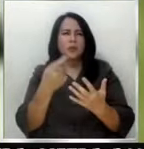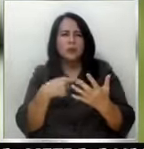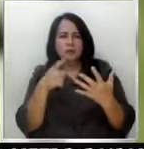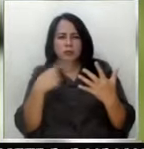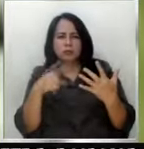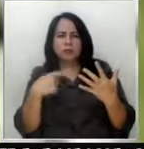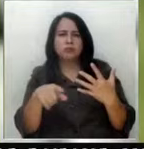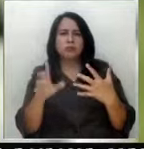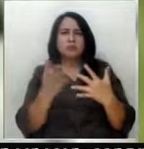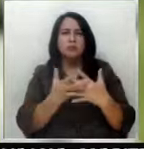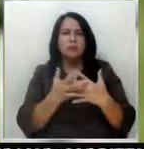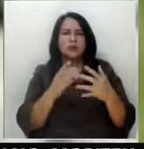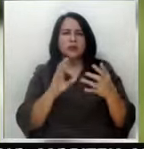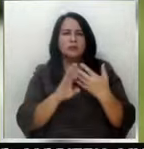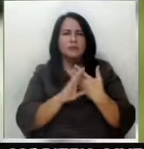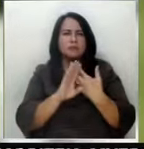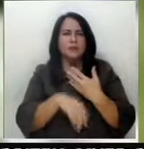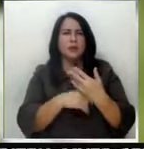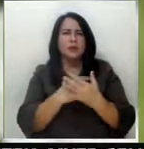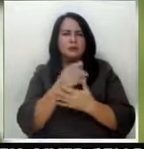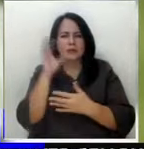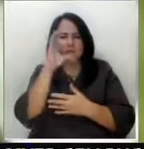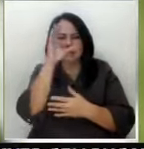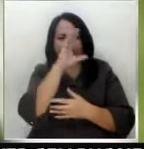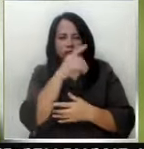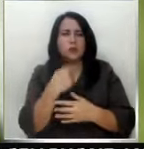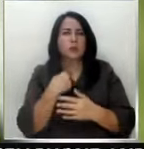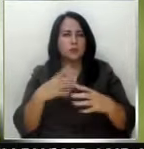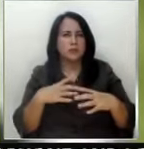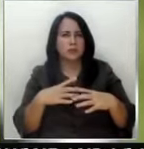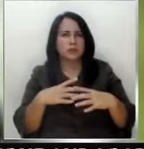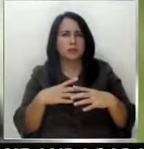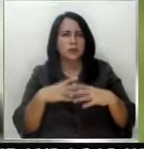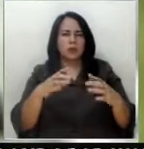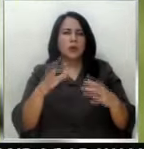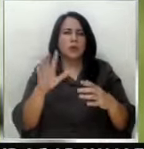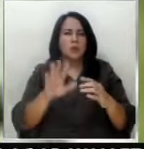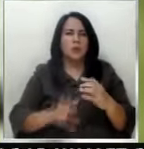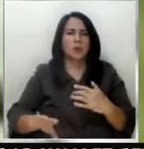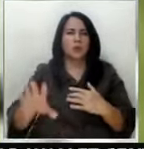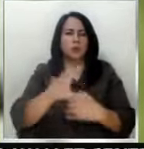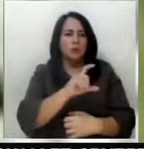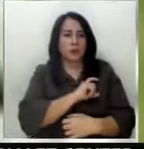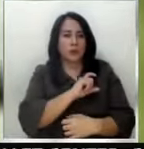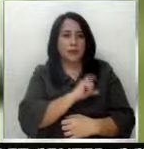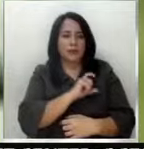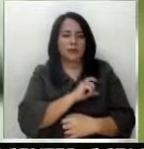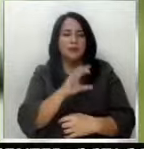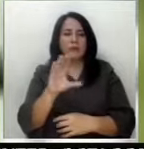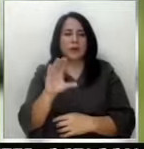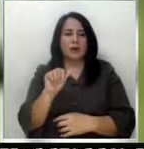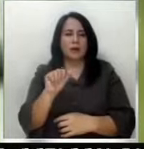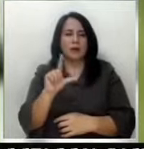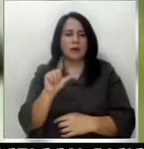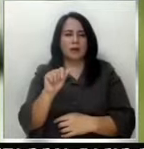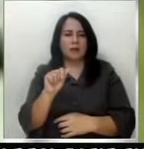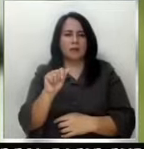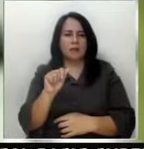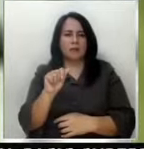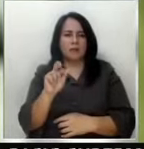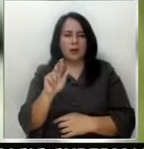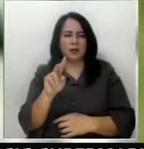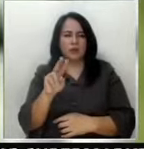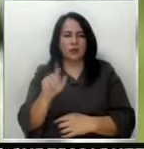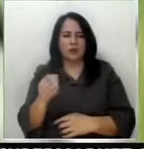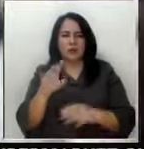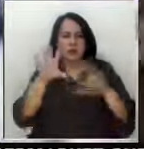inactivate natin yung mga tracker team. We are committing the entire police force of Calabar Zone para huliin itong